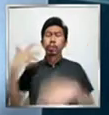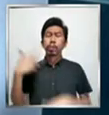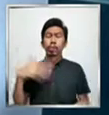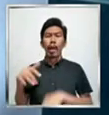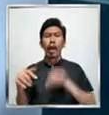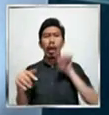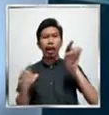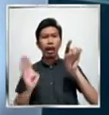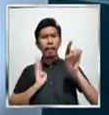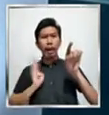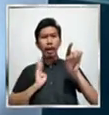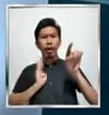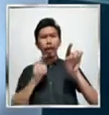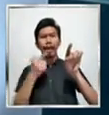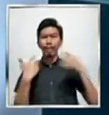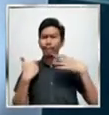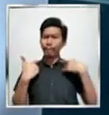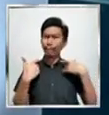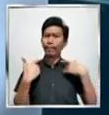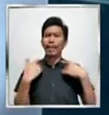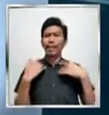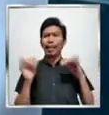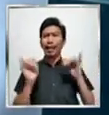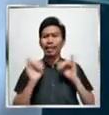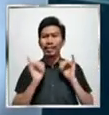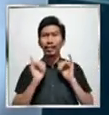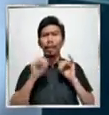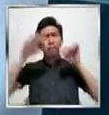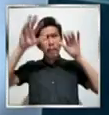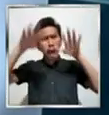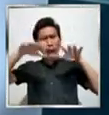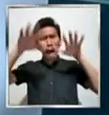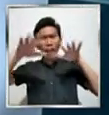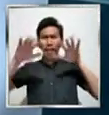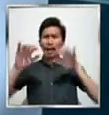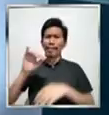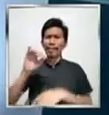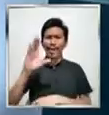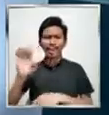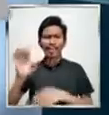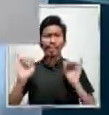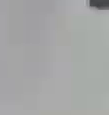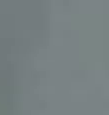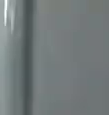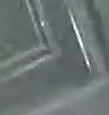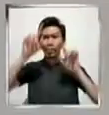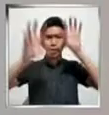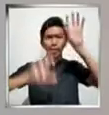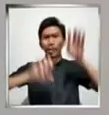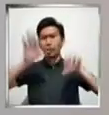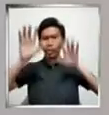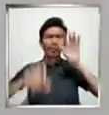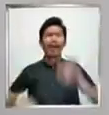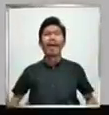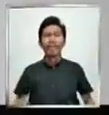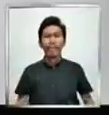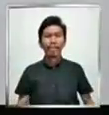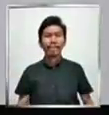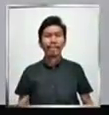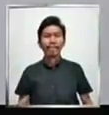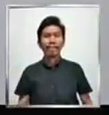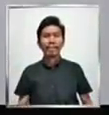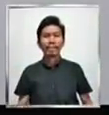sa Baguio City at Nueva Ecija. Nakunan pa ng video ang hailstorm at yan po ang tinutukan ni Leigh Alvin.